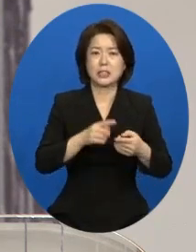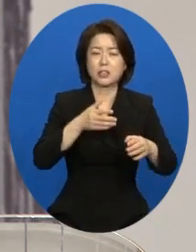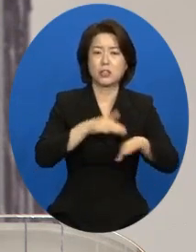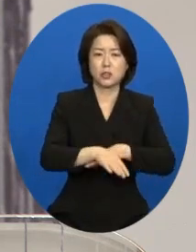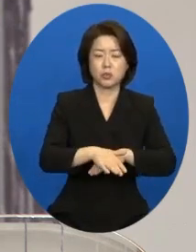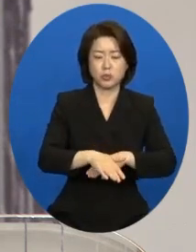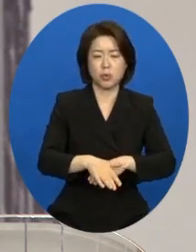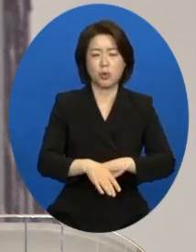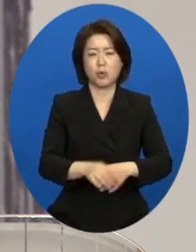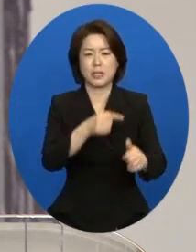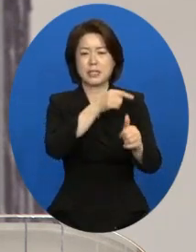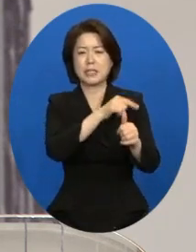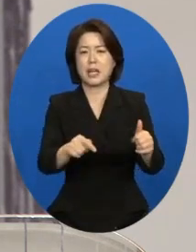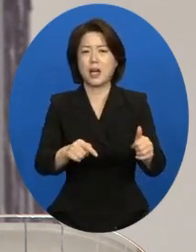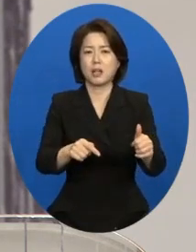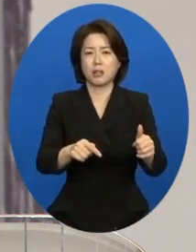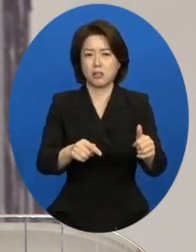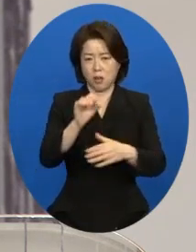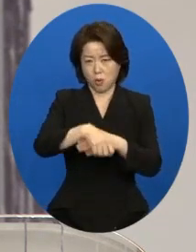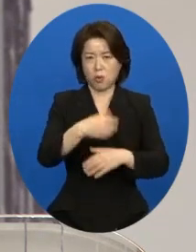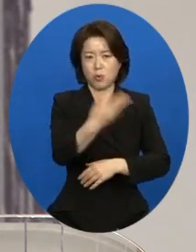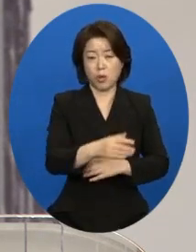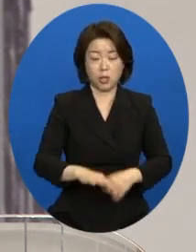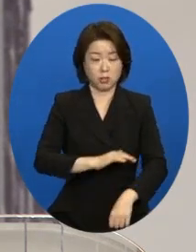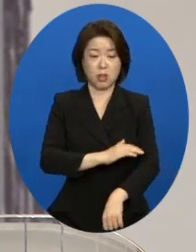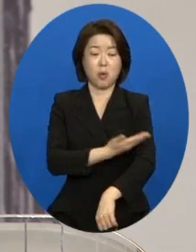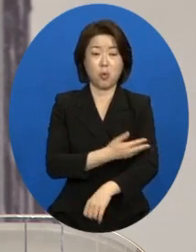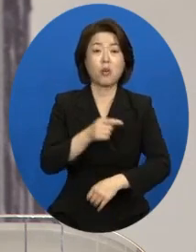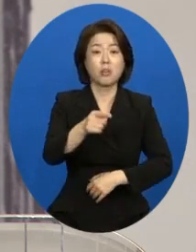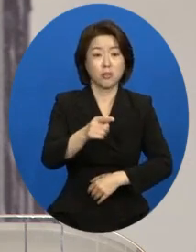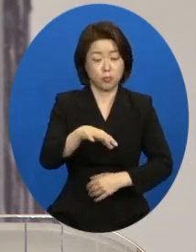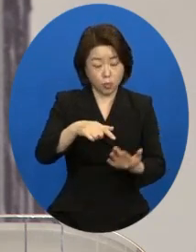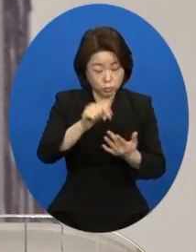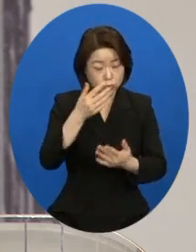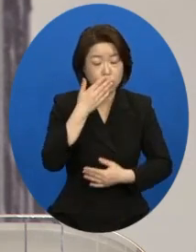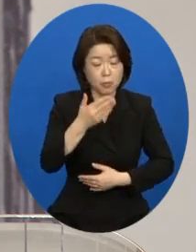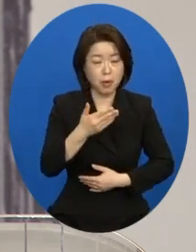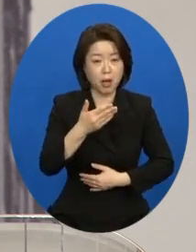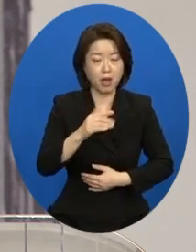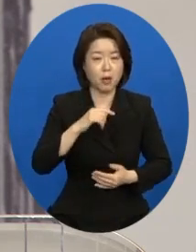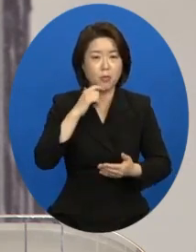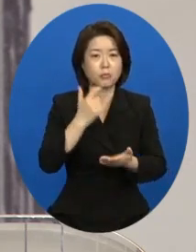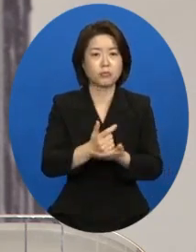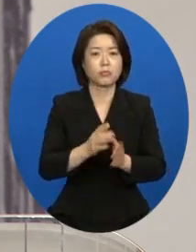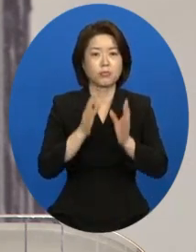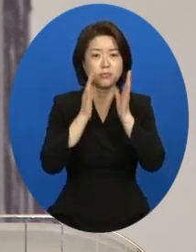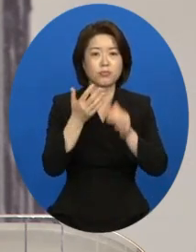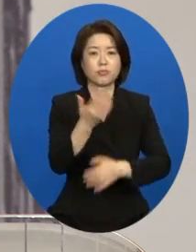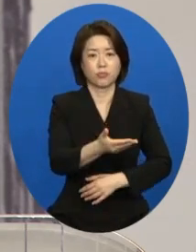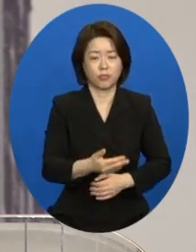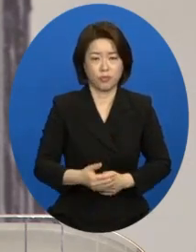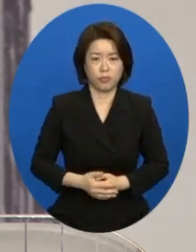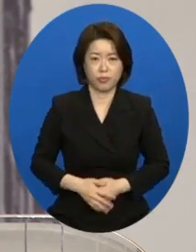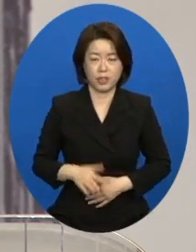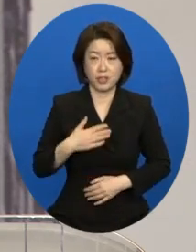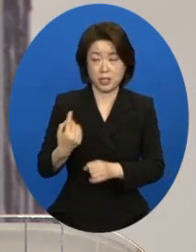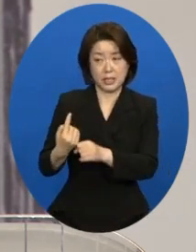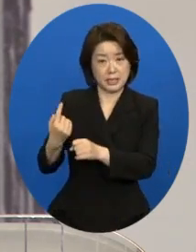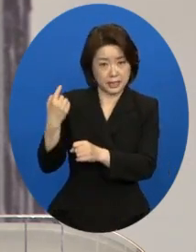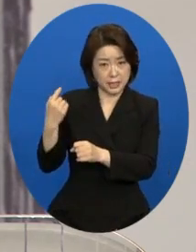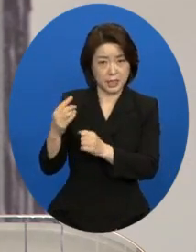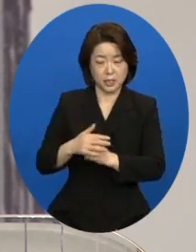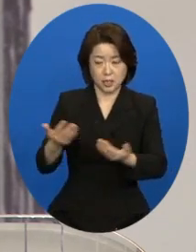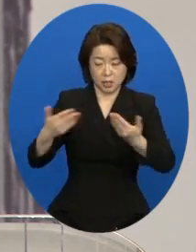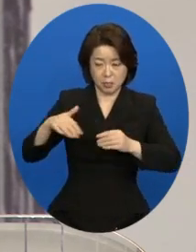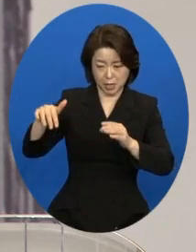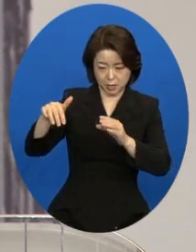살인을 하게 만들어요. 그게 너의 권리야, 너의 선택이야 라고 속이는 것이죠. 저는 아직도 작년에 받은